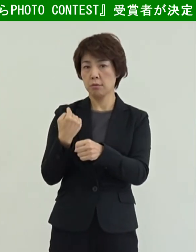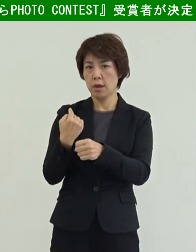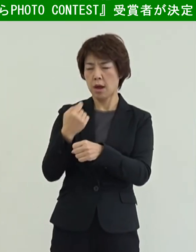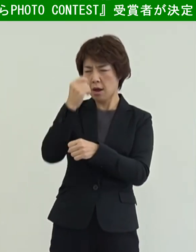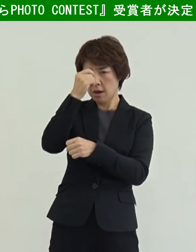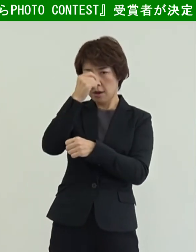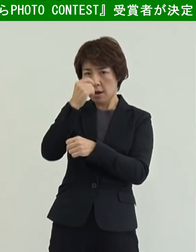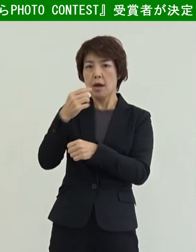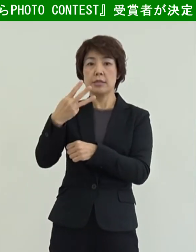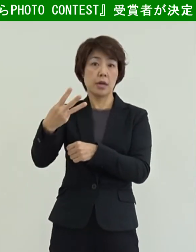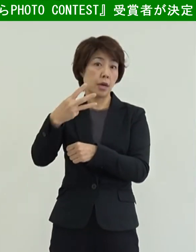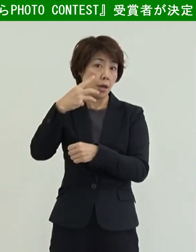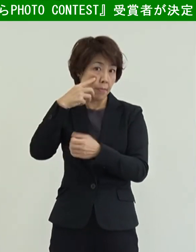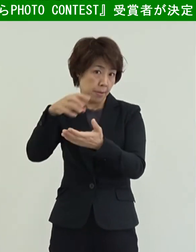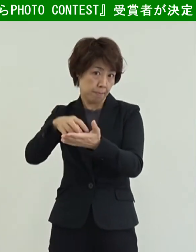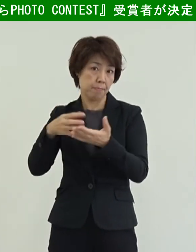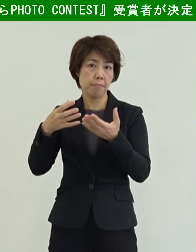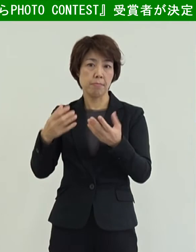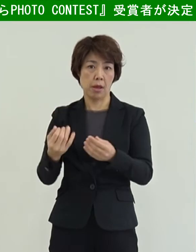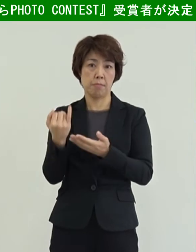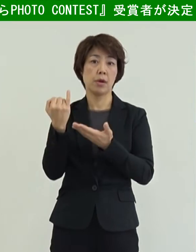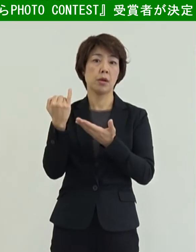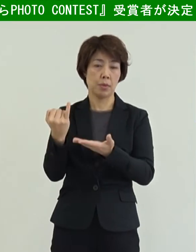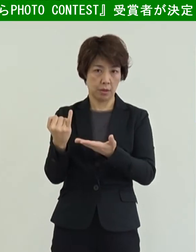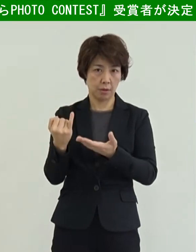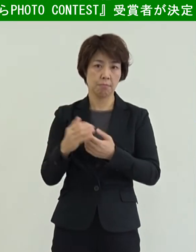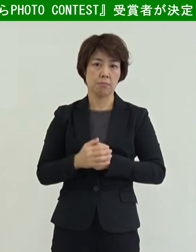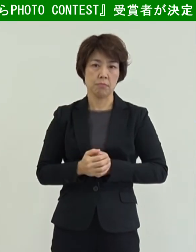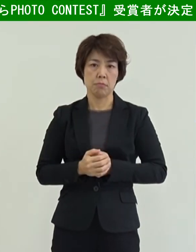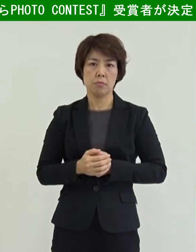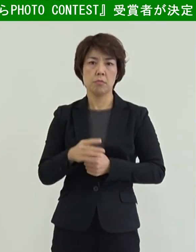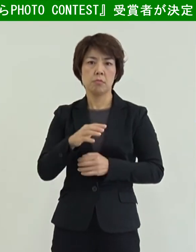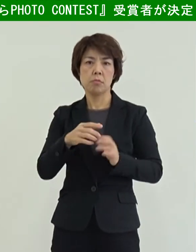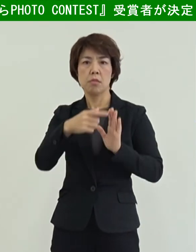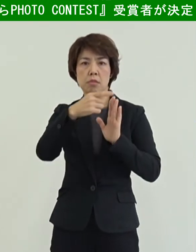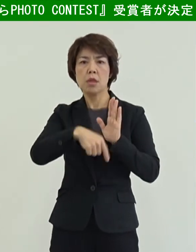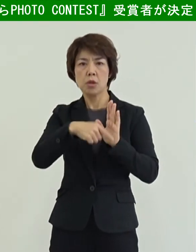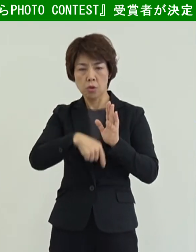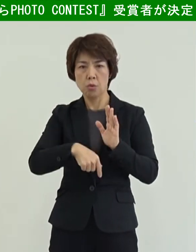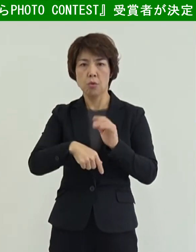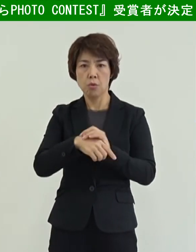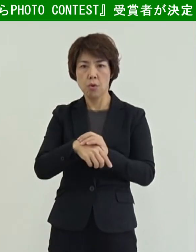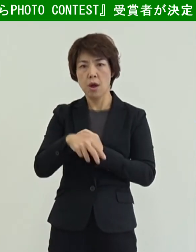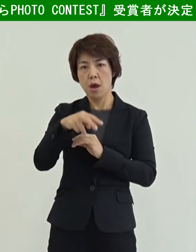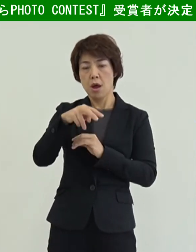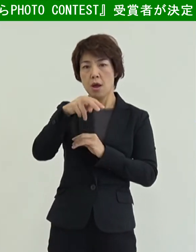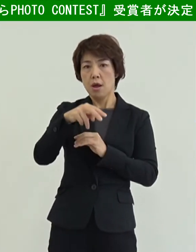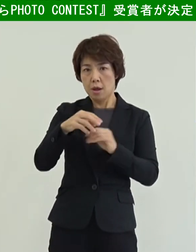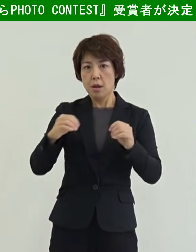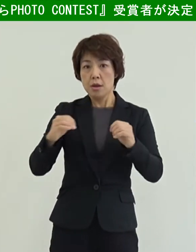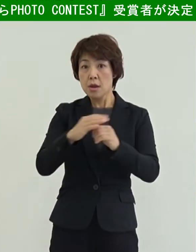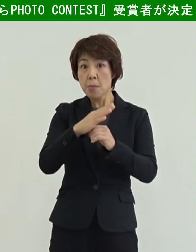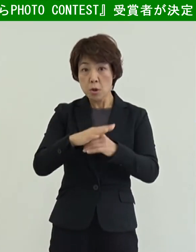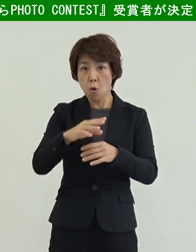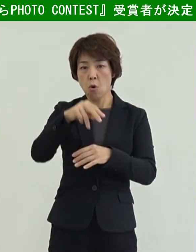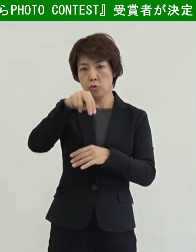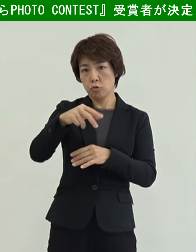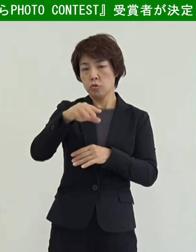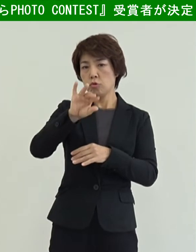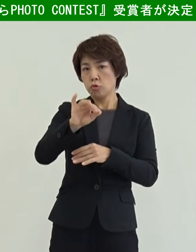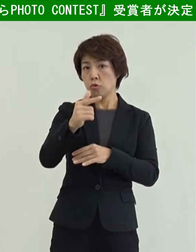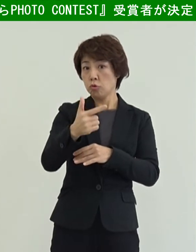第3回梅田第13回の波をつづるという学さんの写真集は